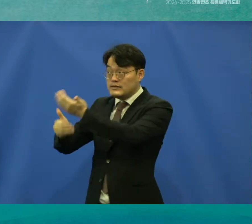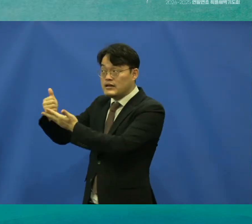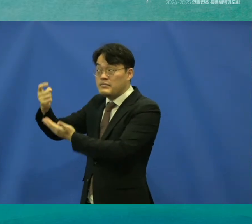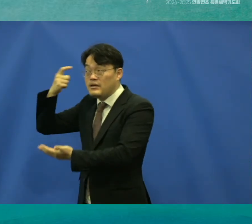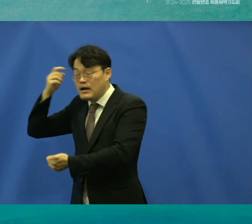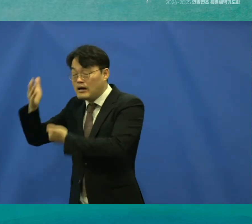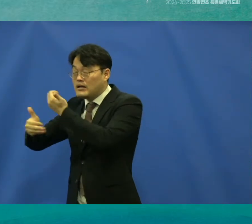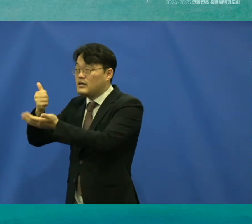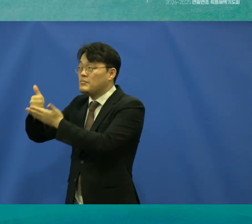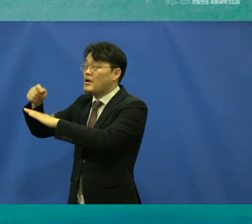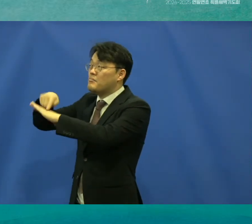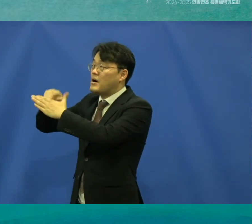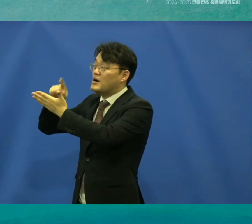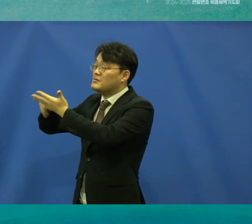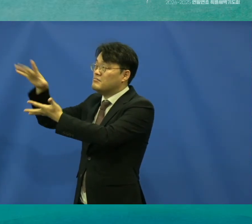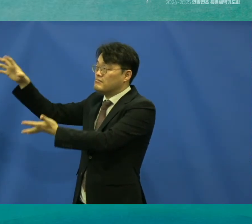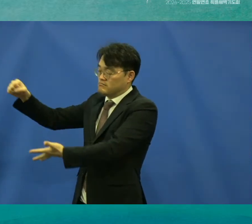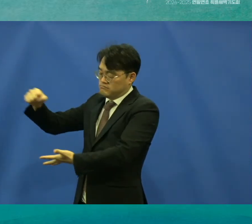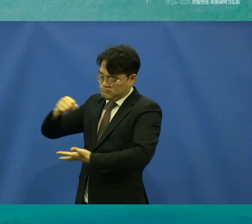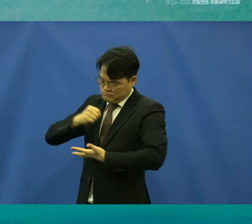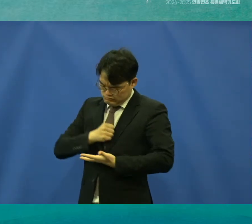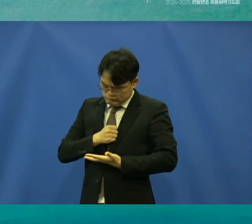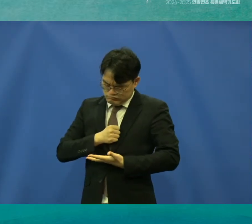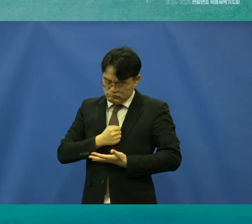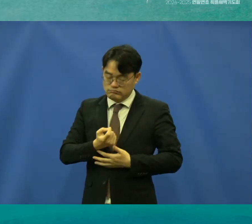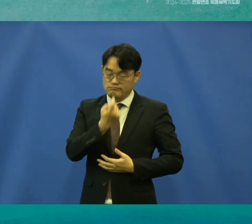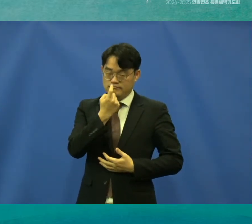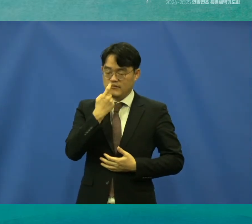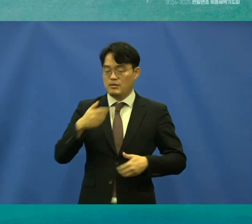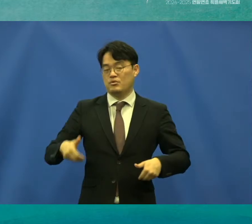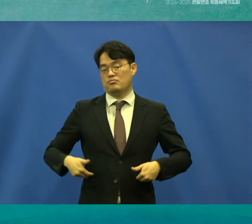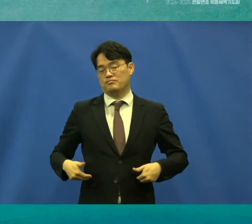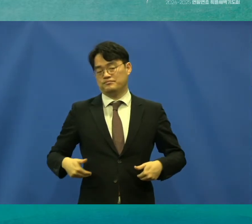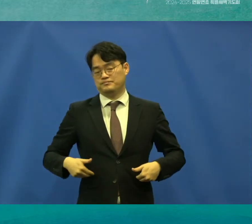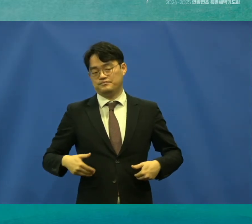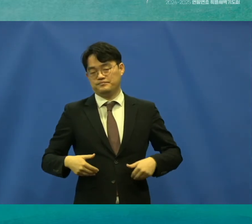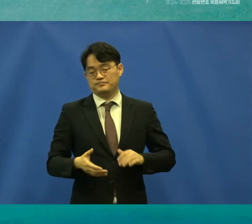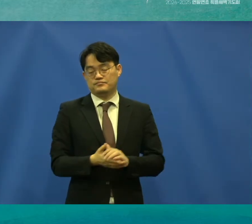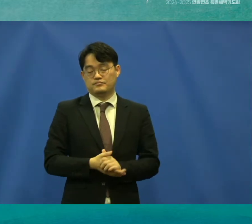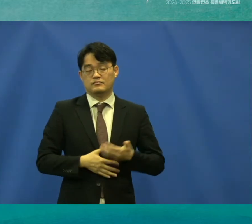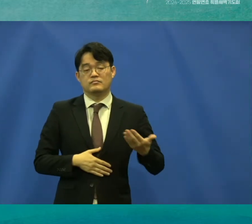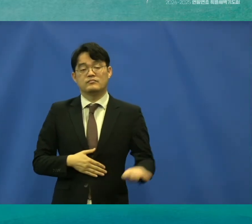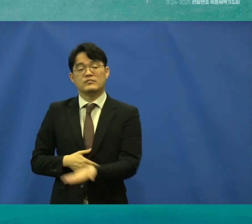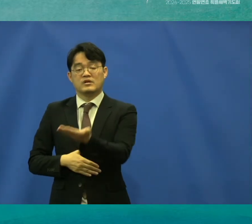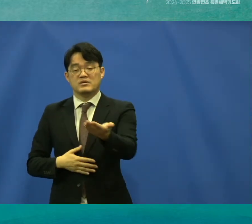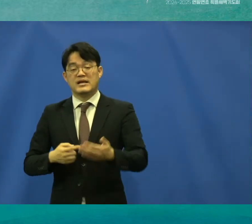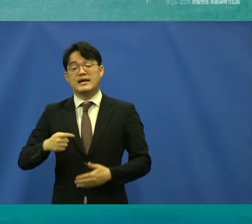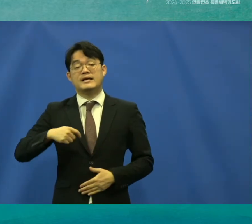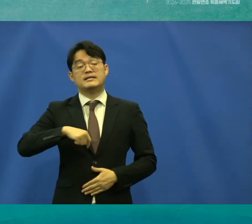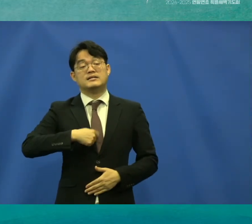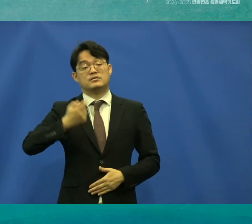요나스를 닫으면서 우리 모두가 스스로에게 답을 해야 돼요. 나는 하나님의 역사를 제한하고 있지는 않는가?